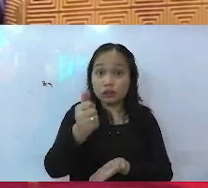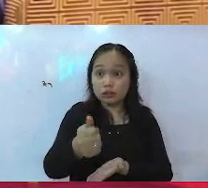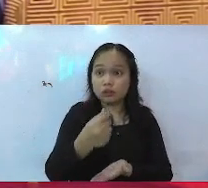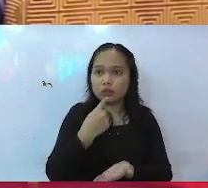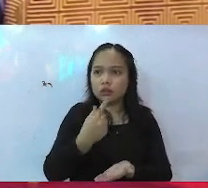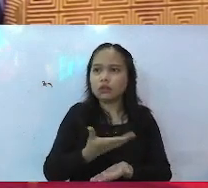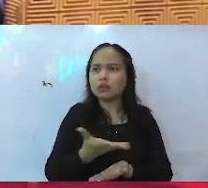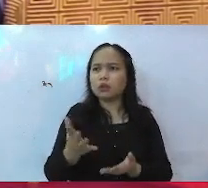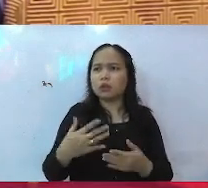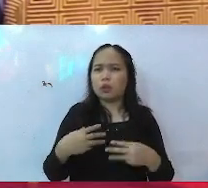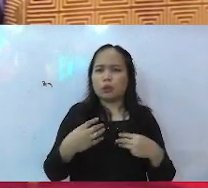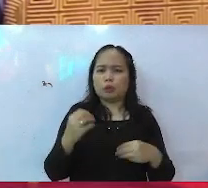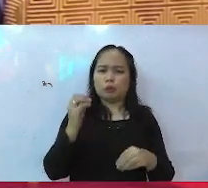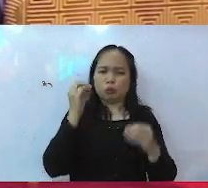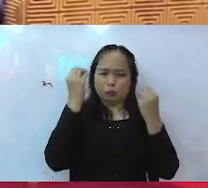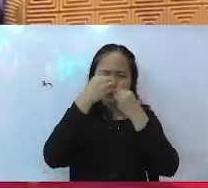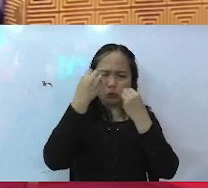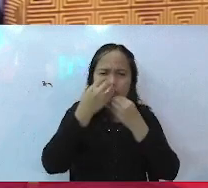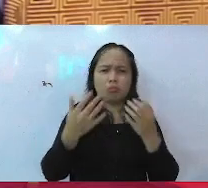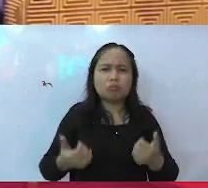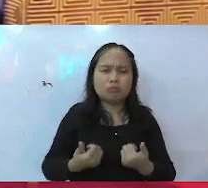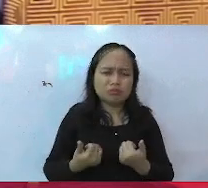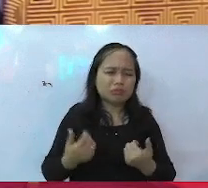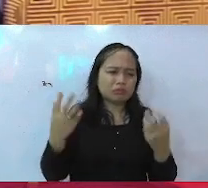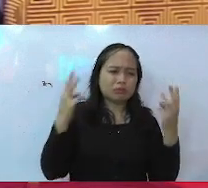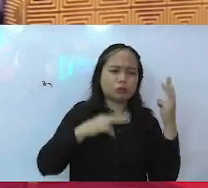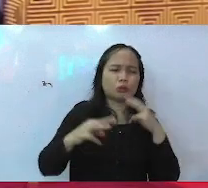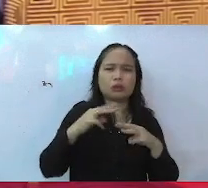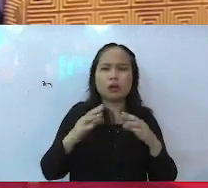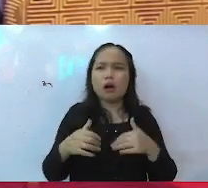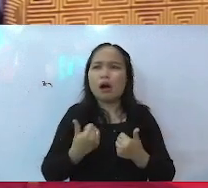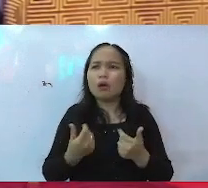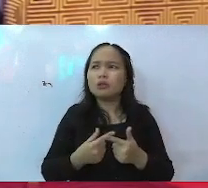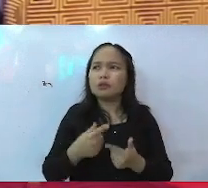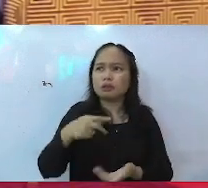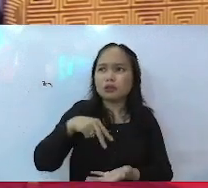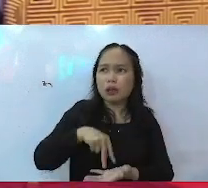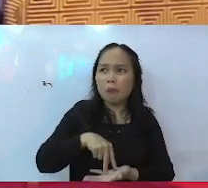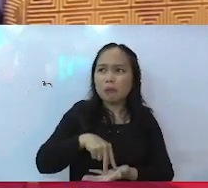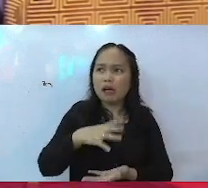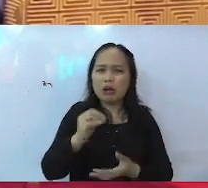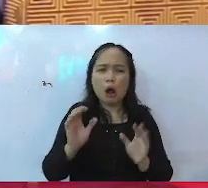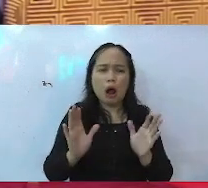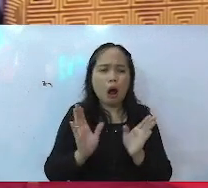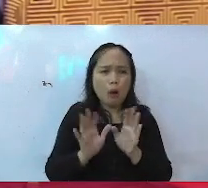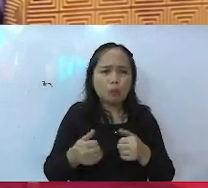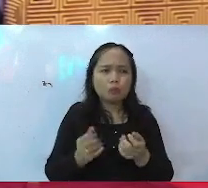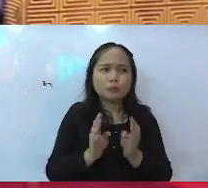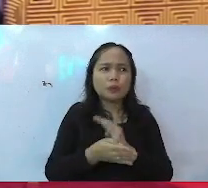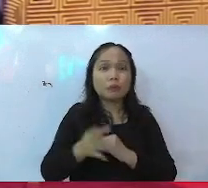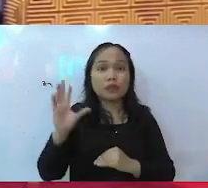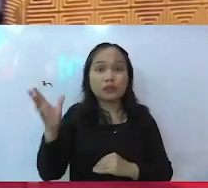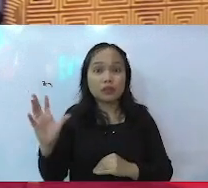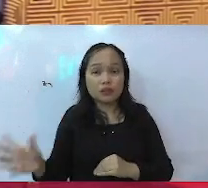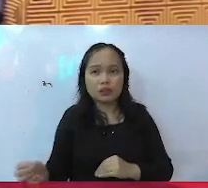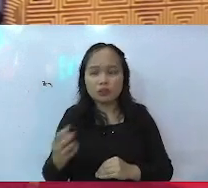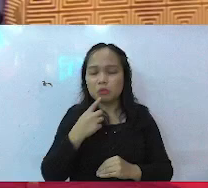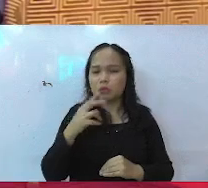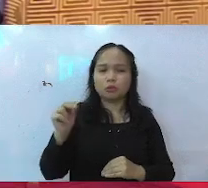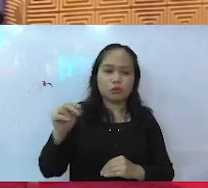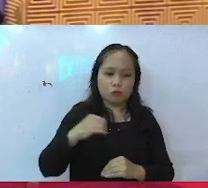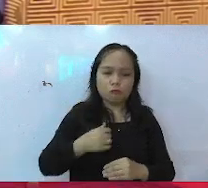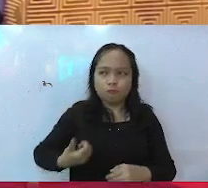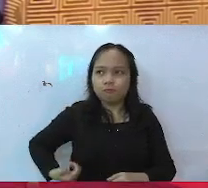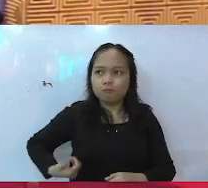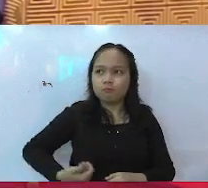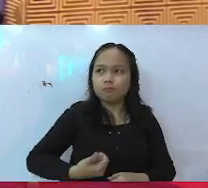kung papaano na kayo mag-stand out Yeah Alam niyong kaya niyo mag-stand up eh Come on Amen Oo Alam niyong kaya niyong mag-stand up di magbibitbit ako